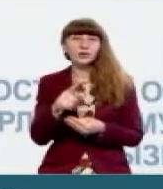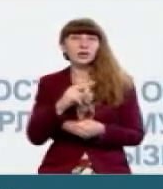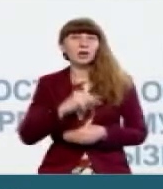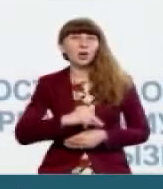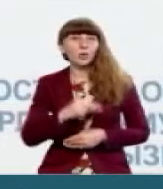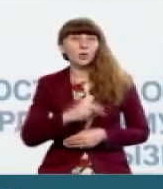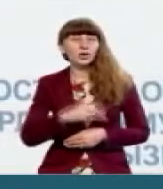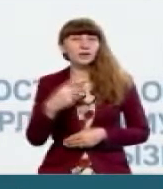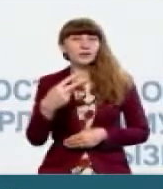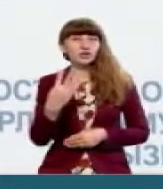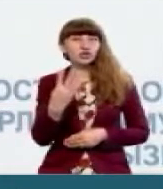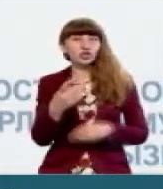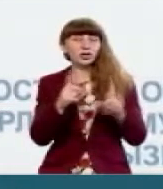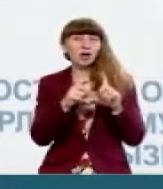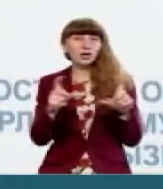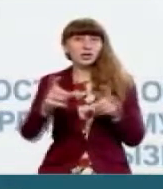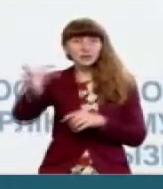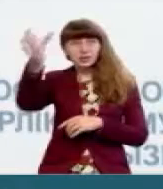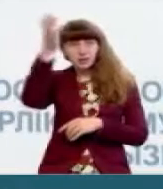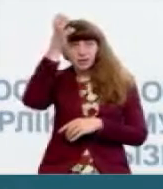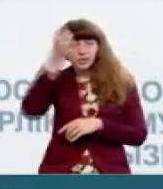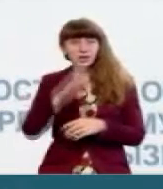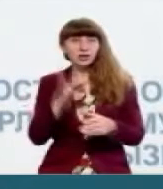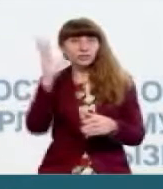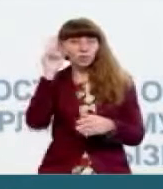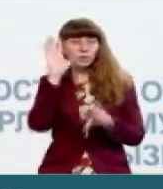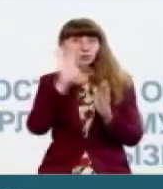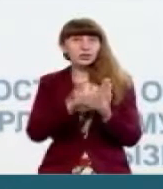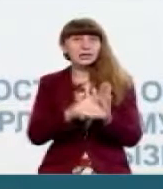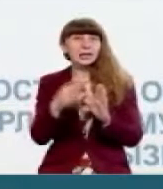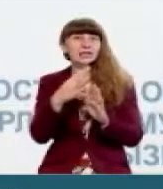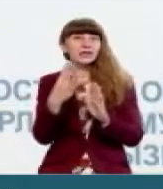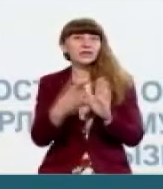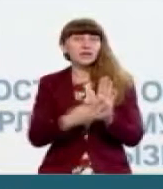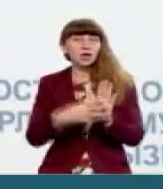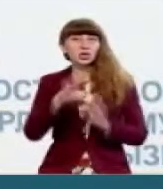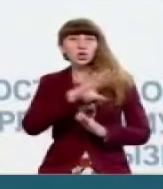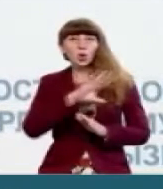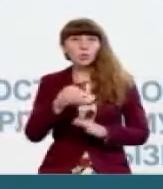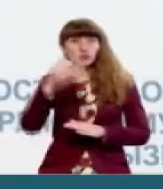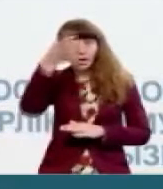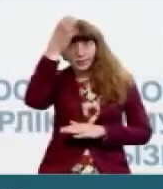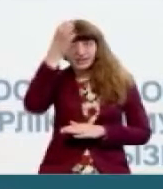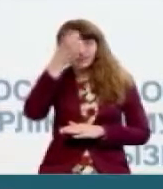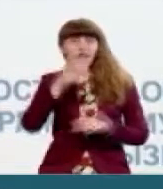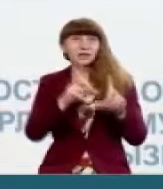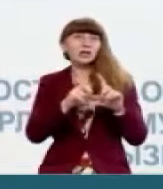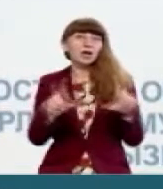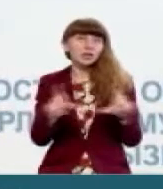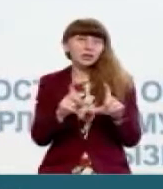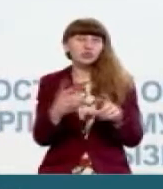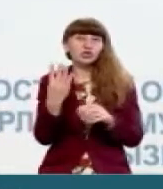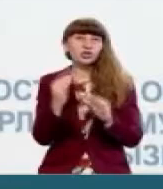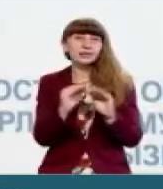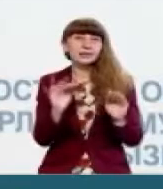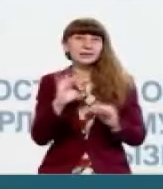24 білім беру ұйымдары жұмыс істейді. Оның ішінде 19 жалпы білім беру ұйымдары, 4 мектепке дейінгі мекемелер, 1 қосымша білім беру